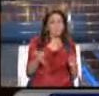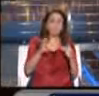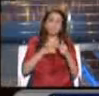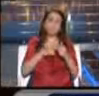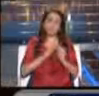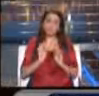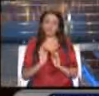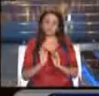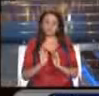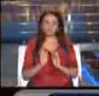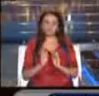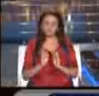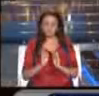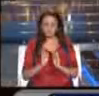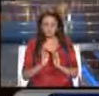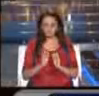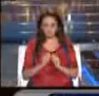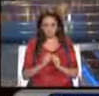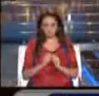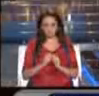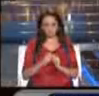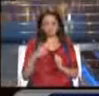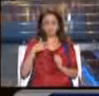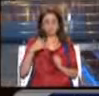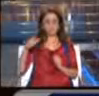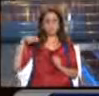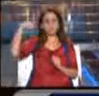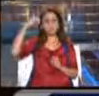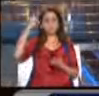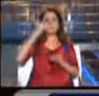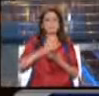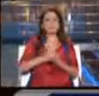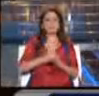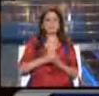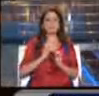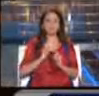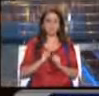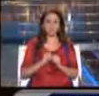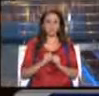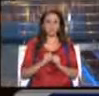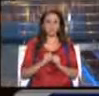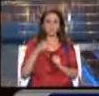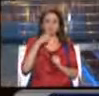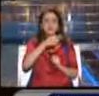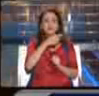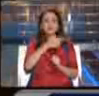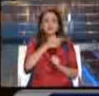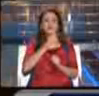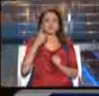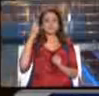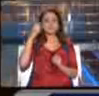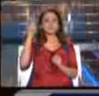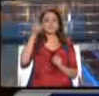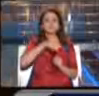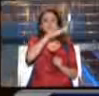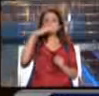ماشي؟ تمام. وانت بقى كرئيس اصدار بتقول له انت الخط بتاعك الاستراتيجيه بتاعتك